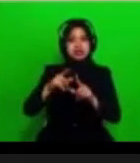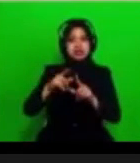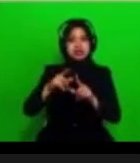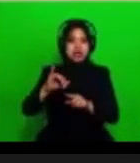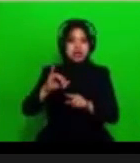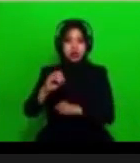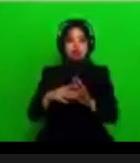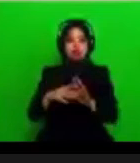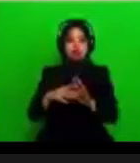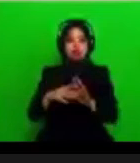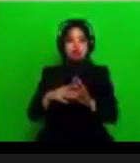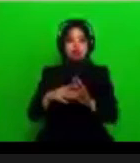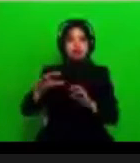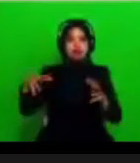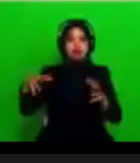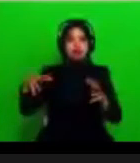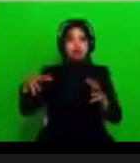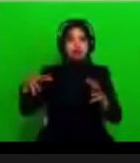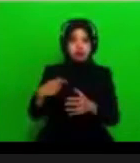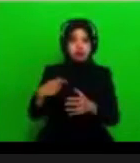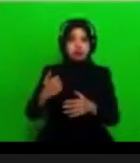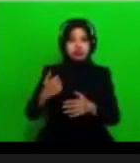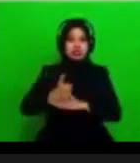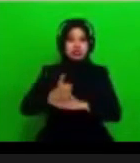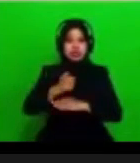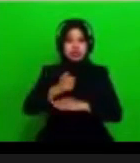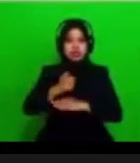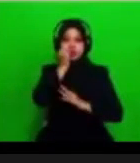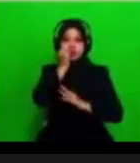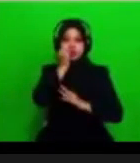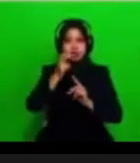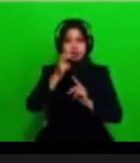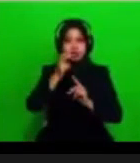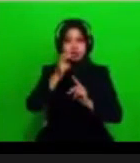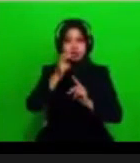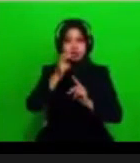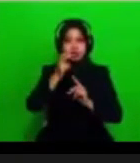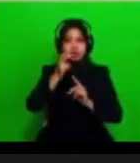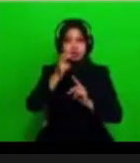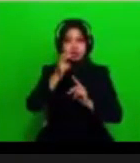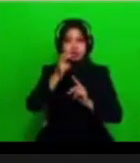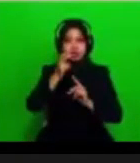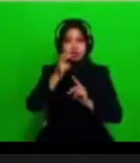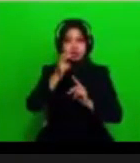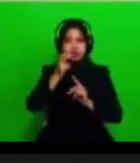Wanita Persatuan Kemendikbudristek RI, Ibu Franka Makarim. Yang kami